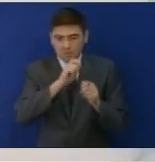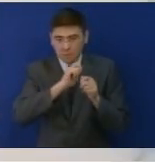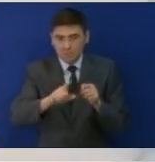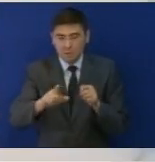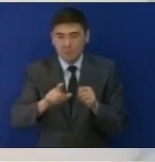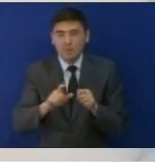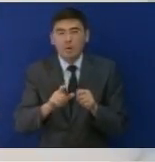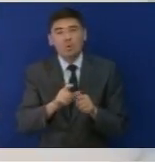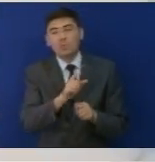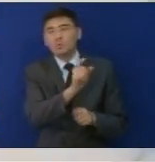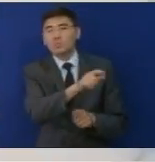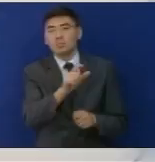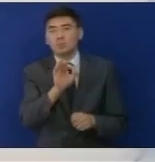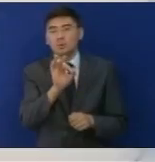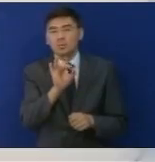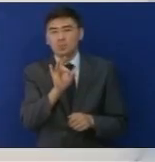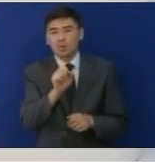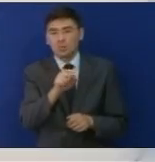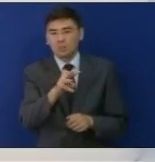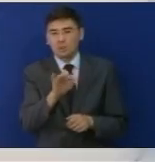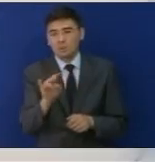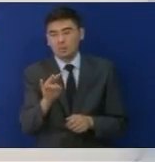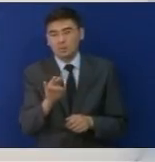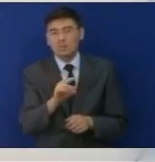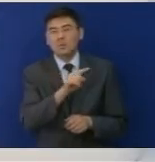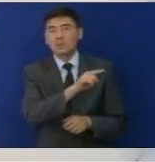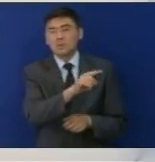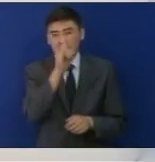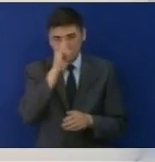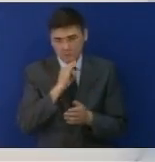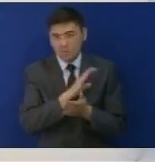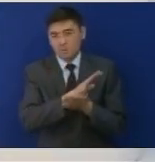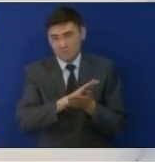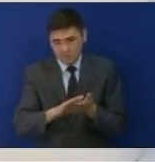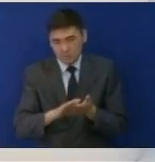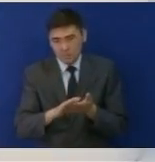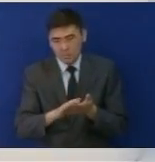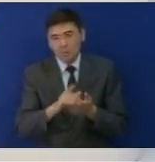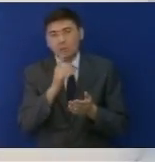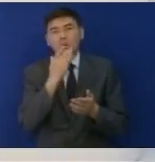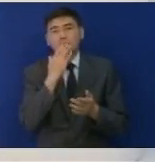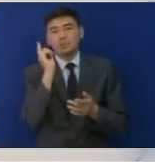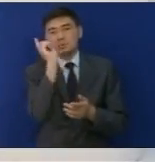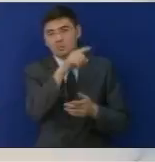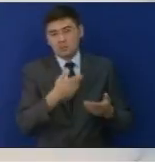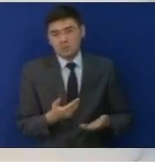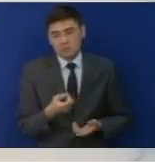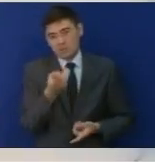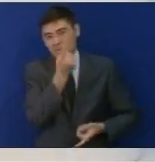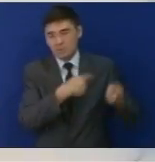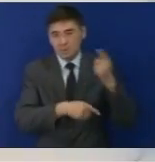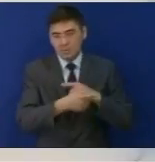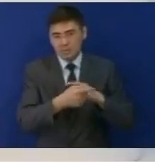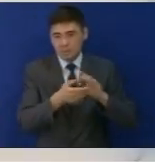разовая кампания для уралманов, которые намерены переехать на постоянное место жительства в Казахстан. То есть до 31 декабря они имеют